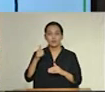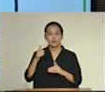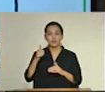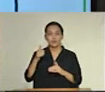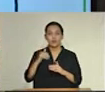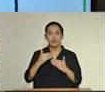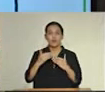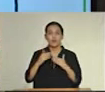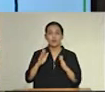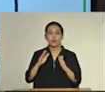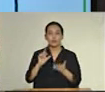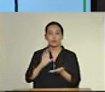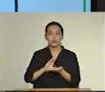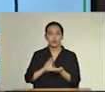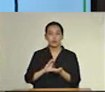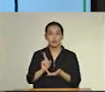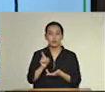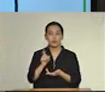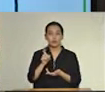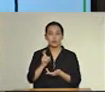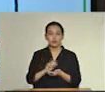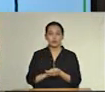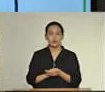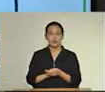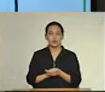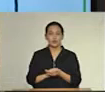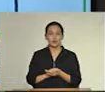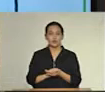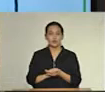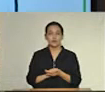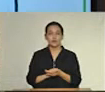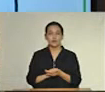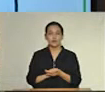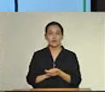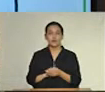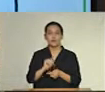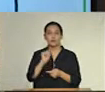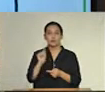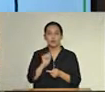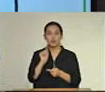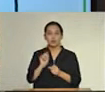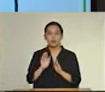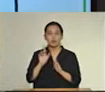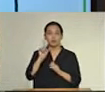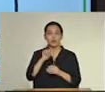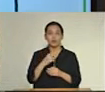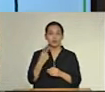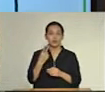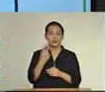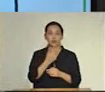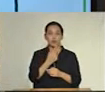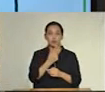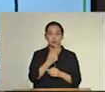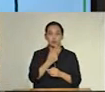ochiq qolgan idishdan qurtlar va pashshalar uchib chiqadi. Ikkinchi va uchinchi idishda o'zgarish sodir bo'lmaydi.